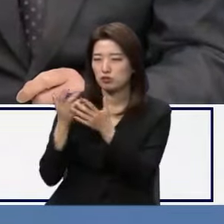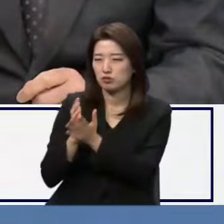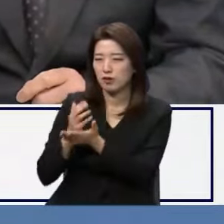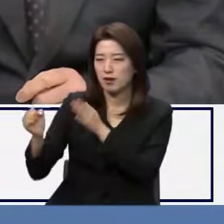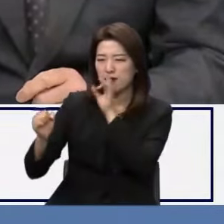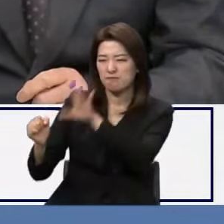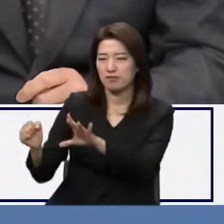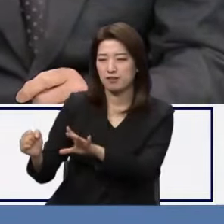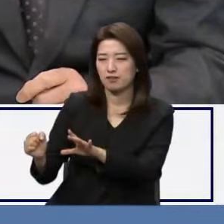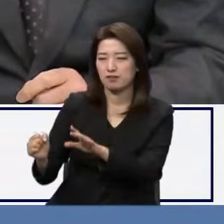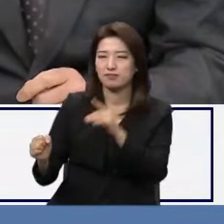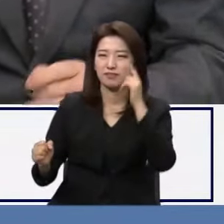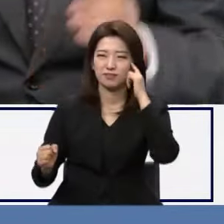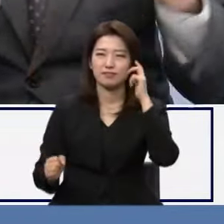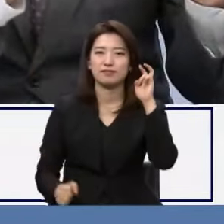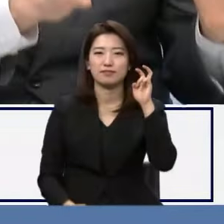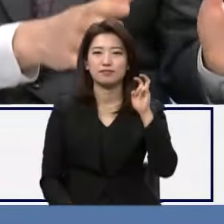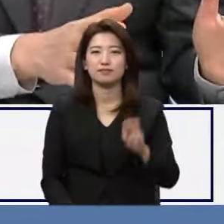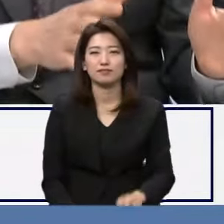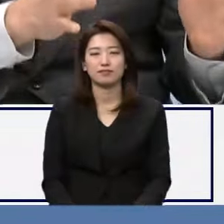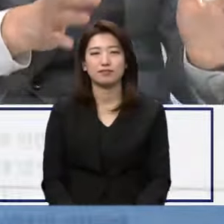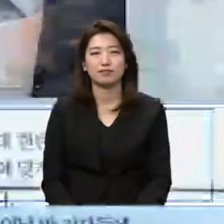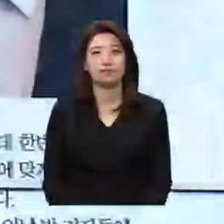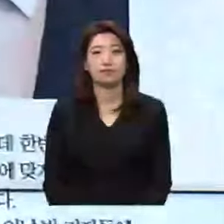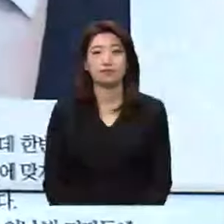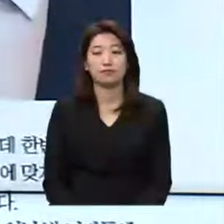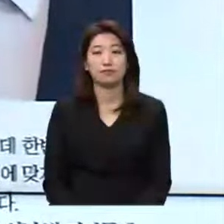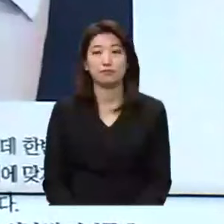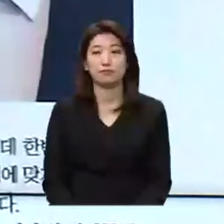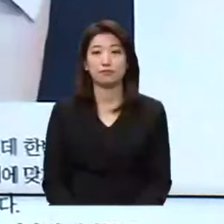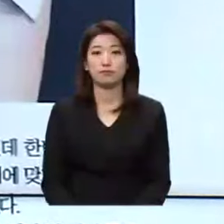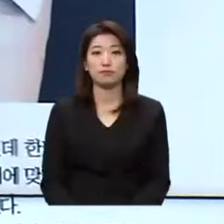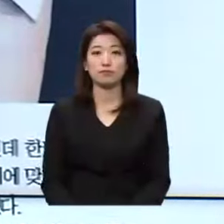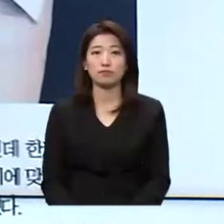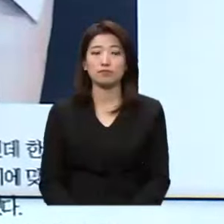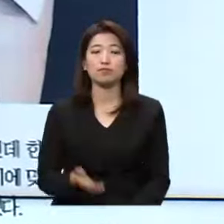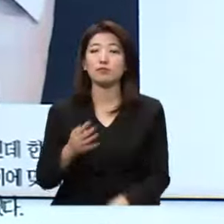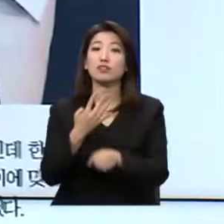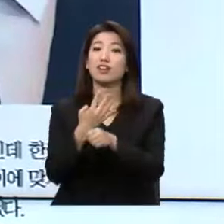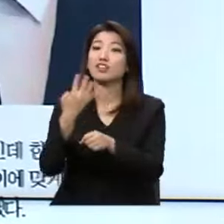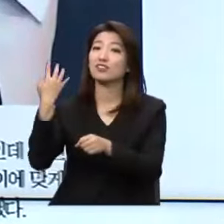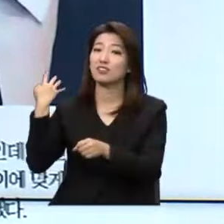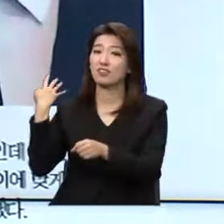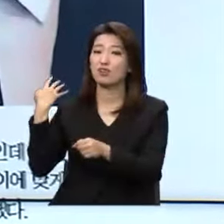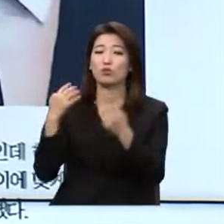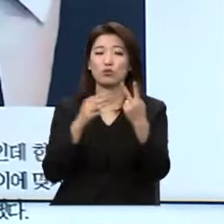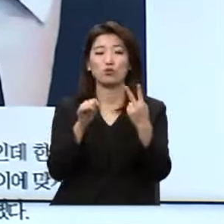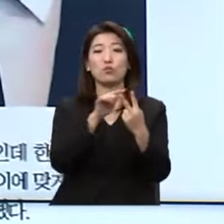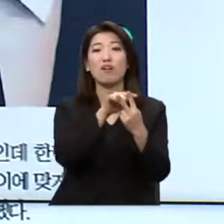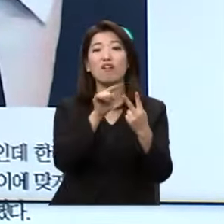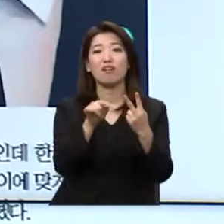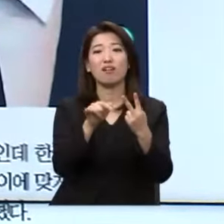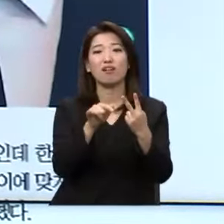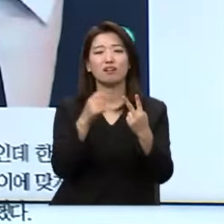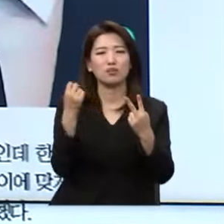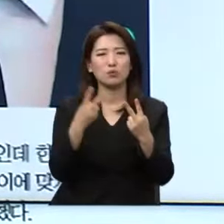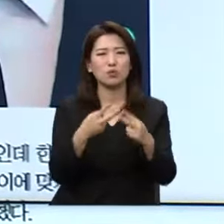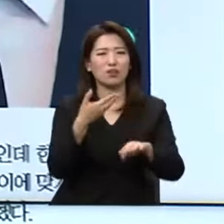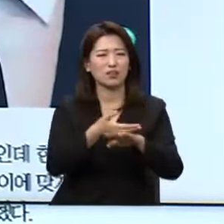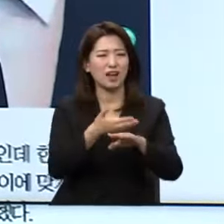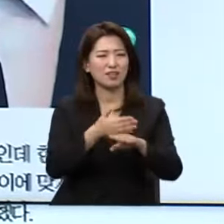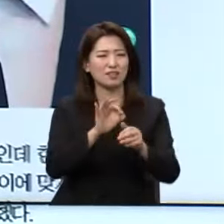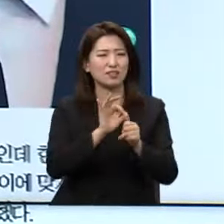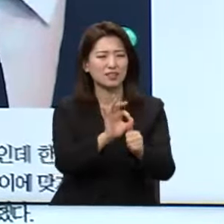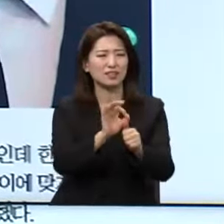거예요 앞서 제가 말씀드렸지만 지난 4년전 공천 때도 두 사람을 이렇게 다른 쪽으로 보내는 이야기가 거의 공천 막판에